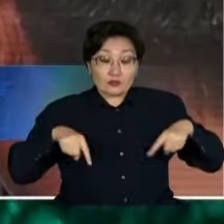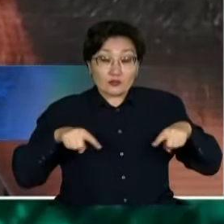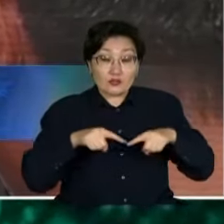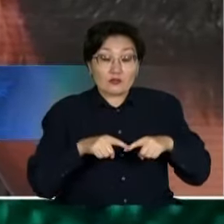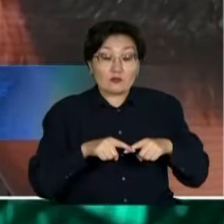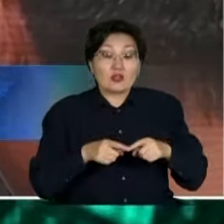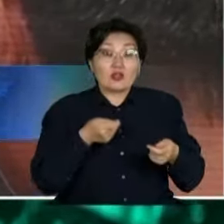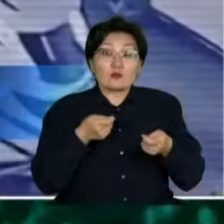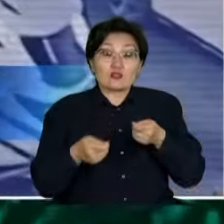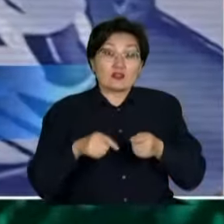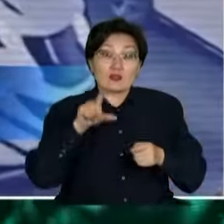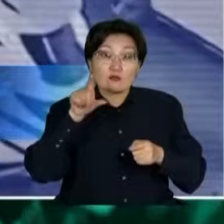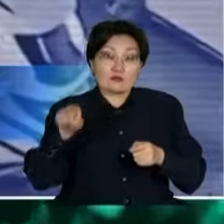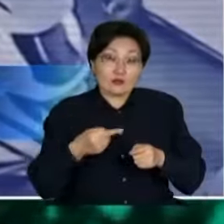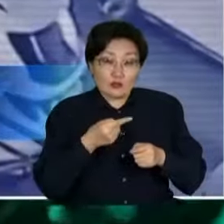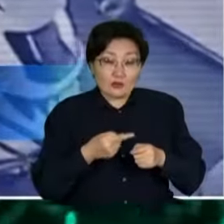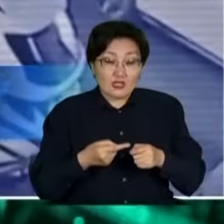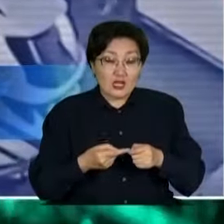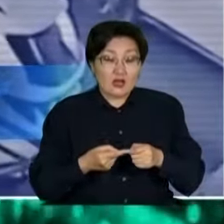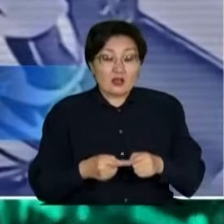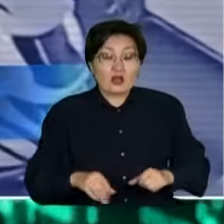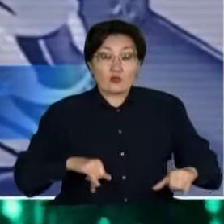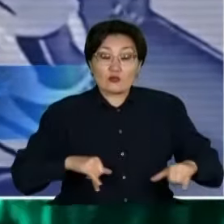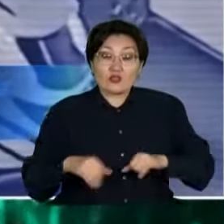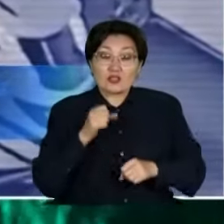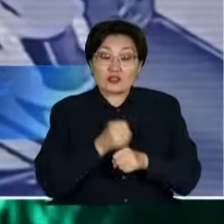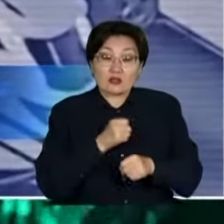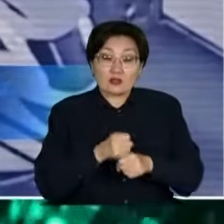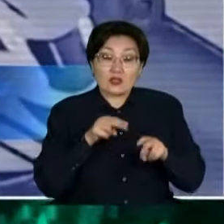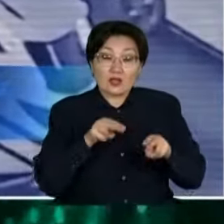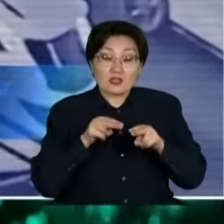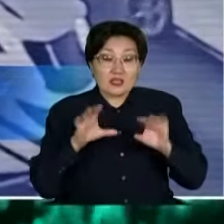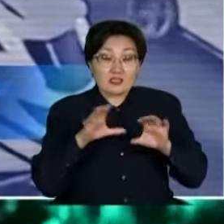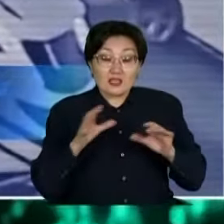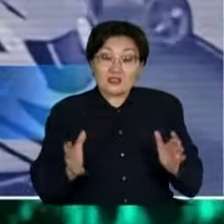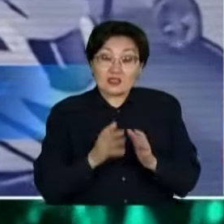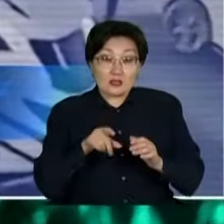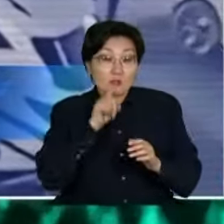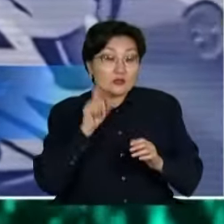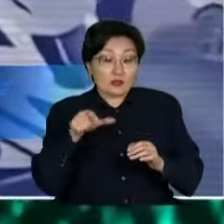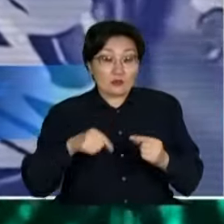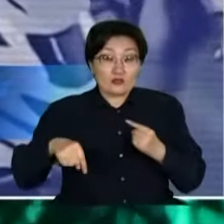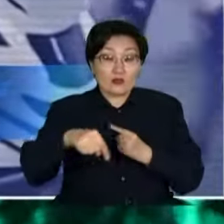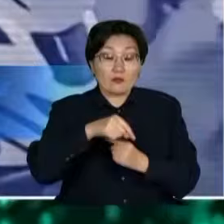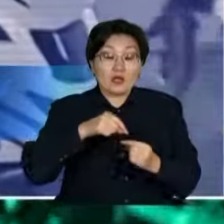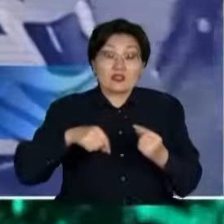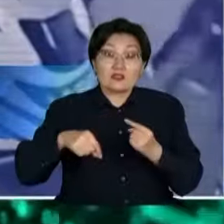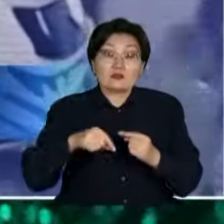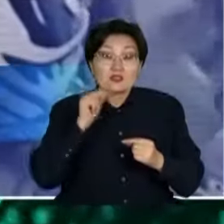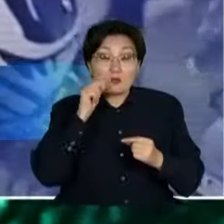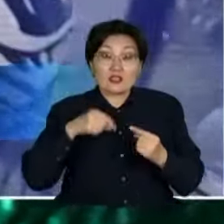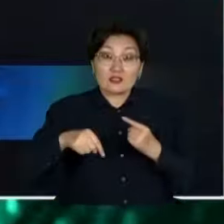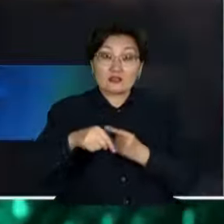қарап, бопсалау мен бұзақылыққа жол берген қаруды заңсыз сақтаған жастар бар. Сондай-ақ Шымкент кәсіпкерлерін бопсалаған тағы бір